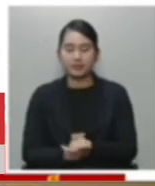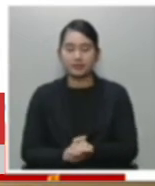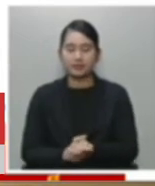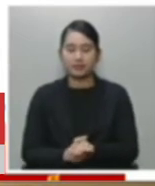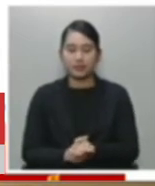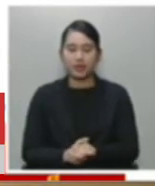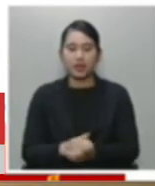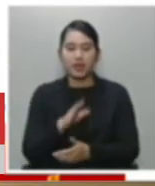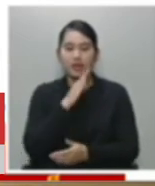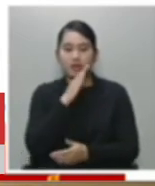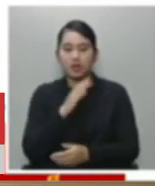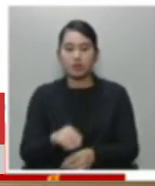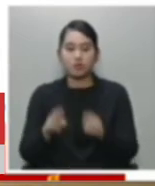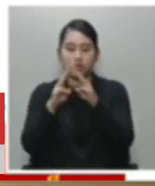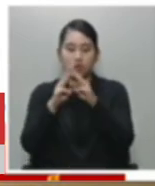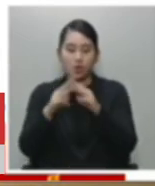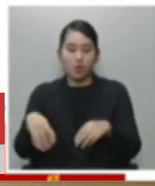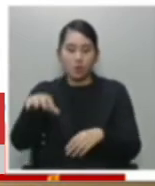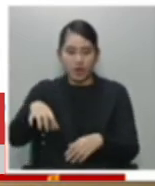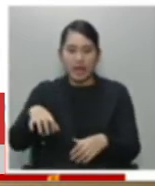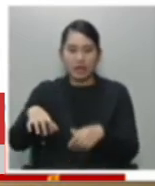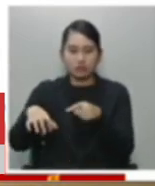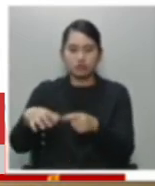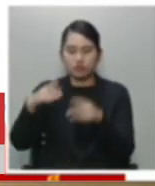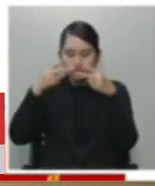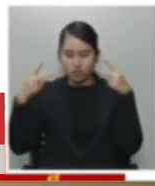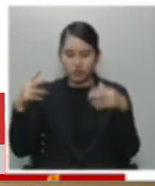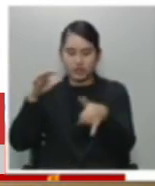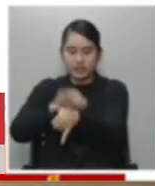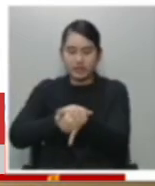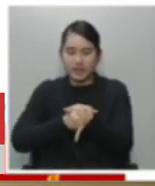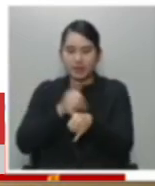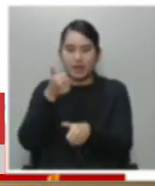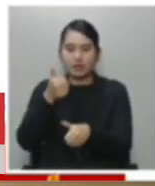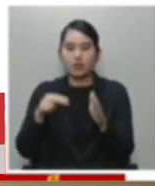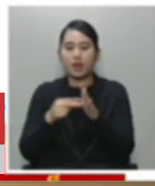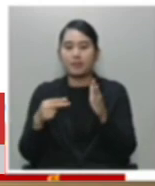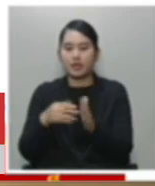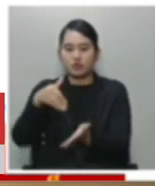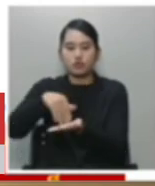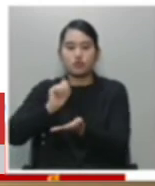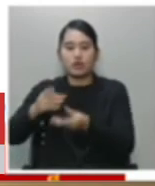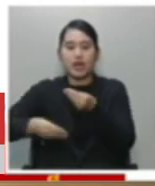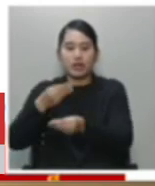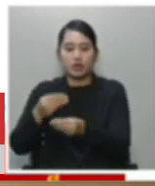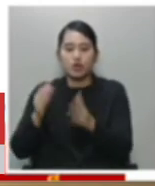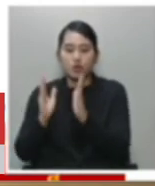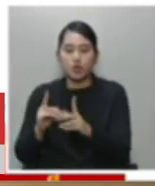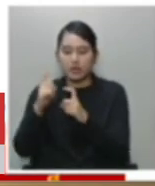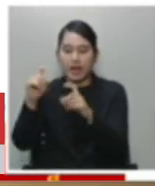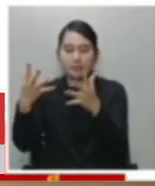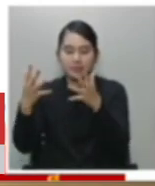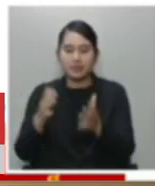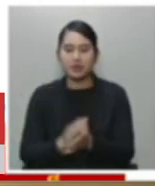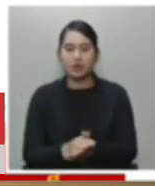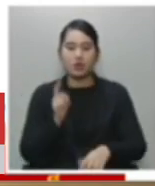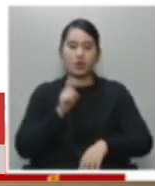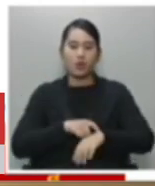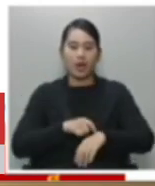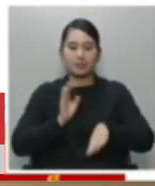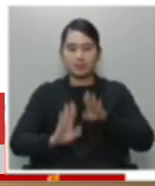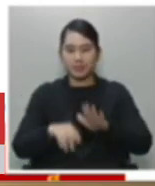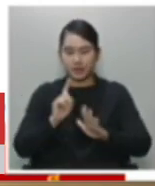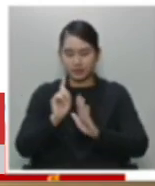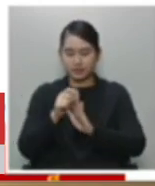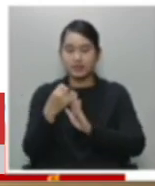ที่วัดป่าได้คนในห้างก็ปลอดภัยค่ายทหารห่างจากวัดไม่นานครับใช้เวลาเดินทาง10กว่านา